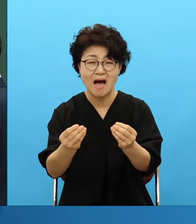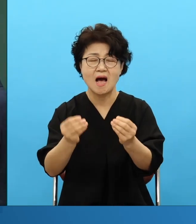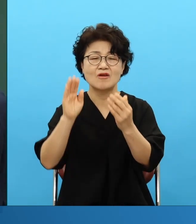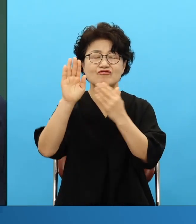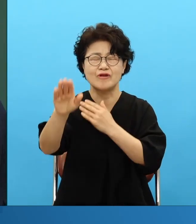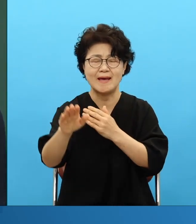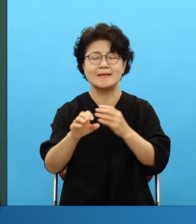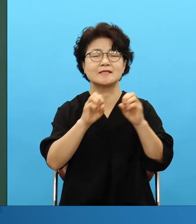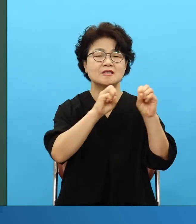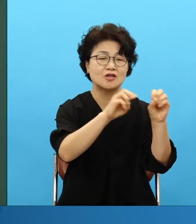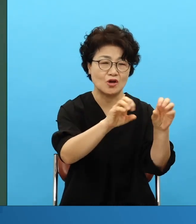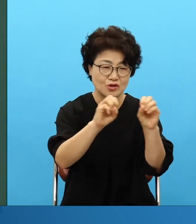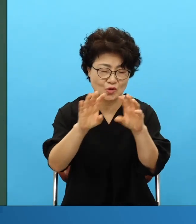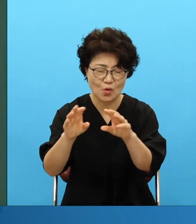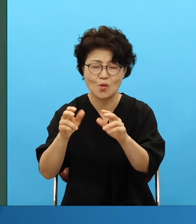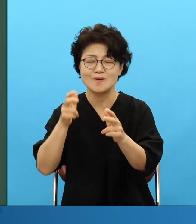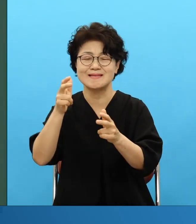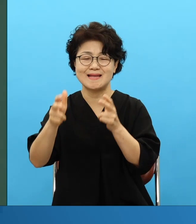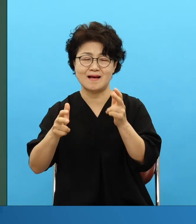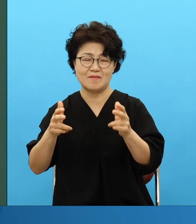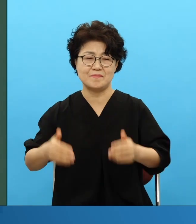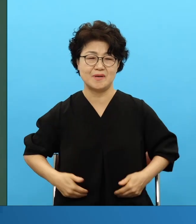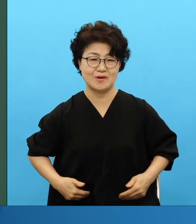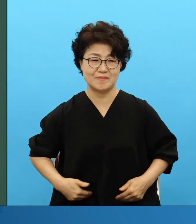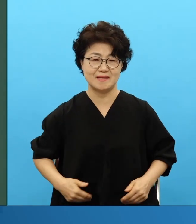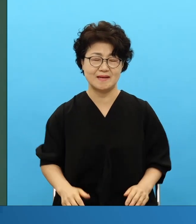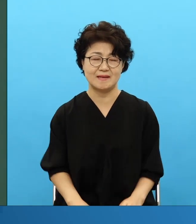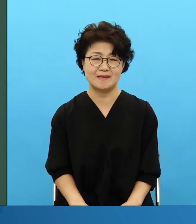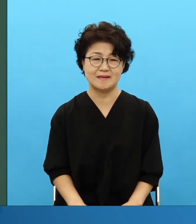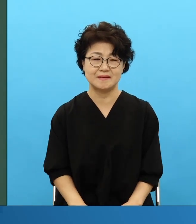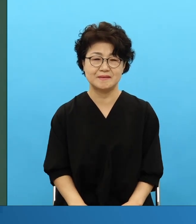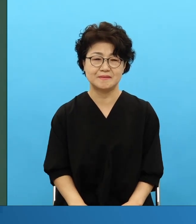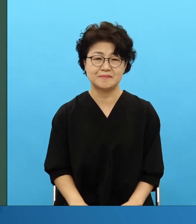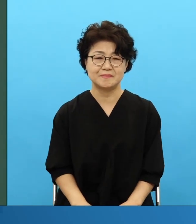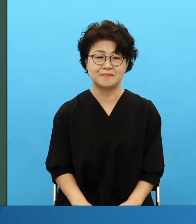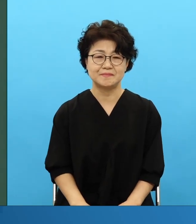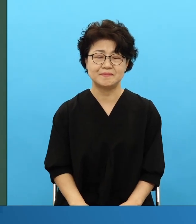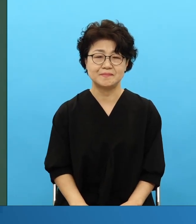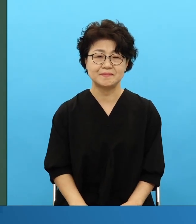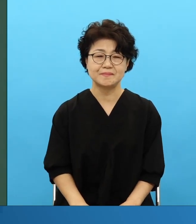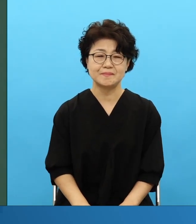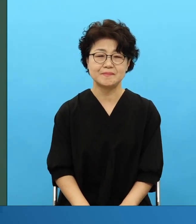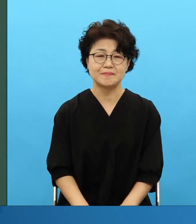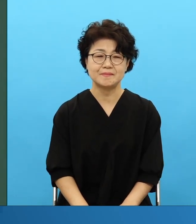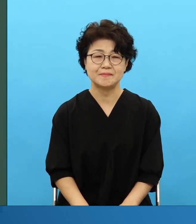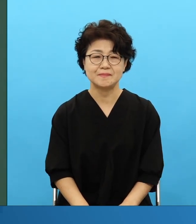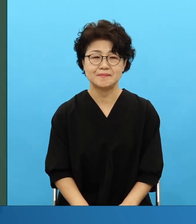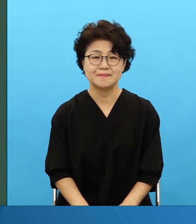business. 그래서 이 답이 나옵니다. And so this answer comes.